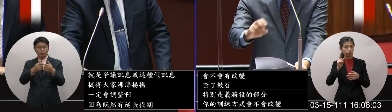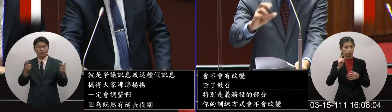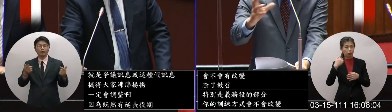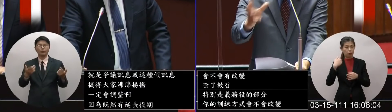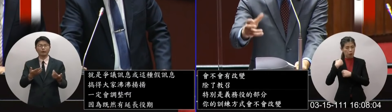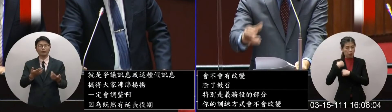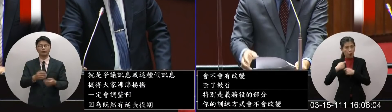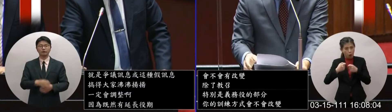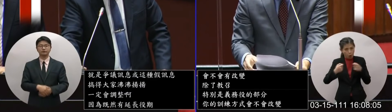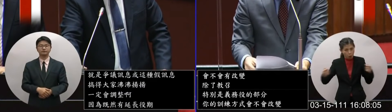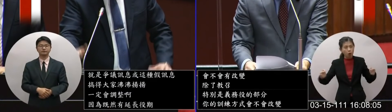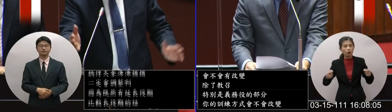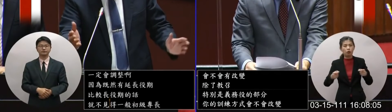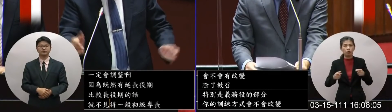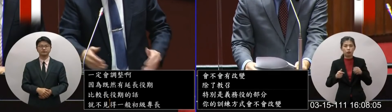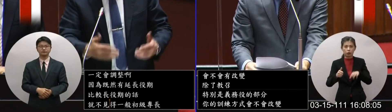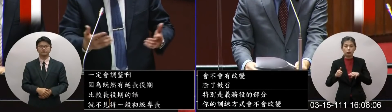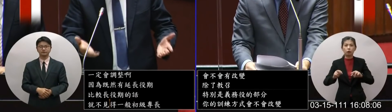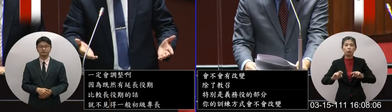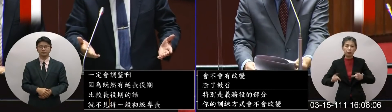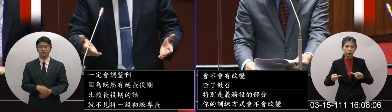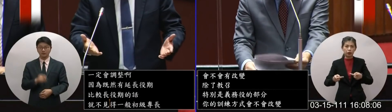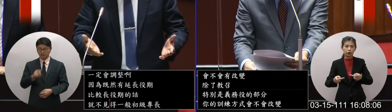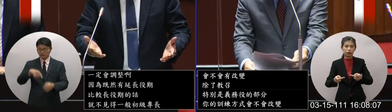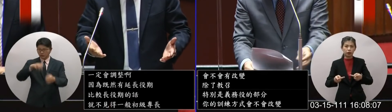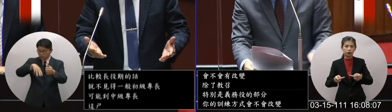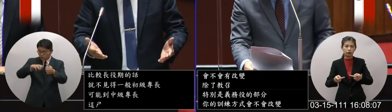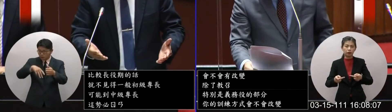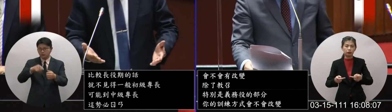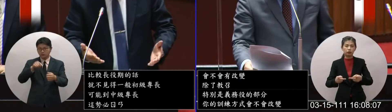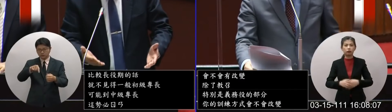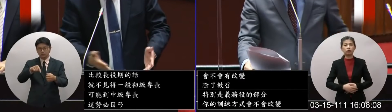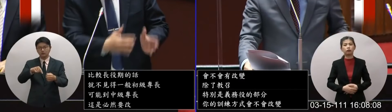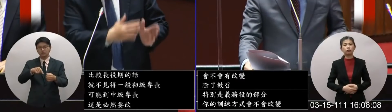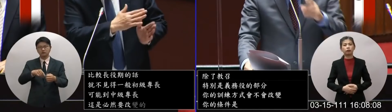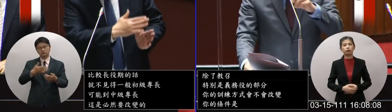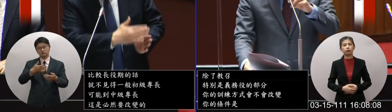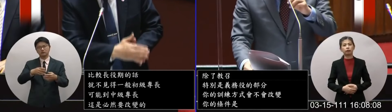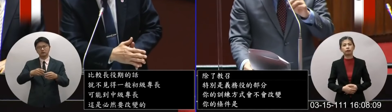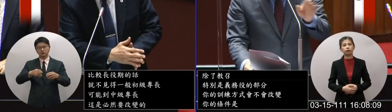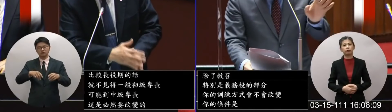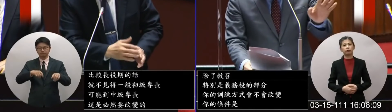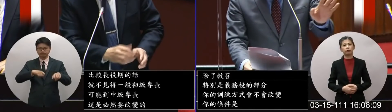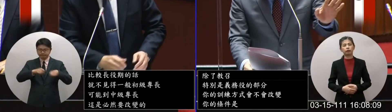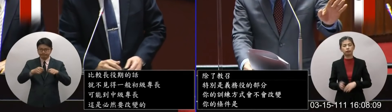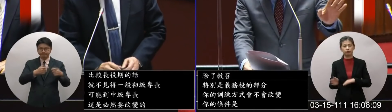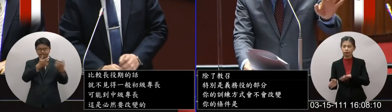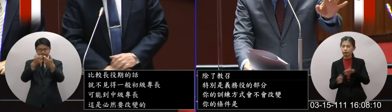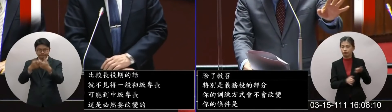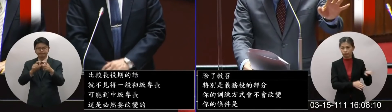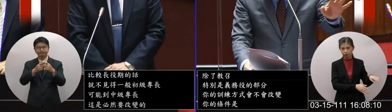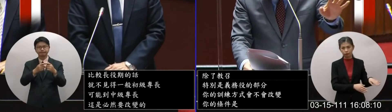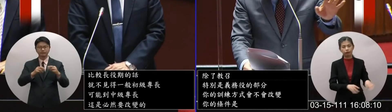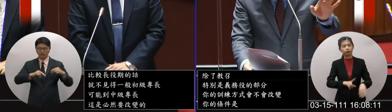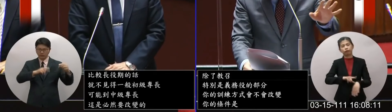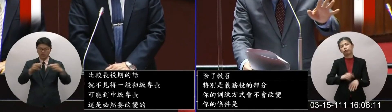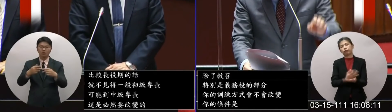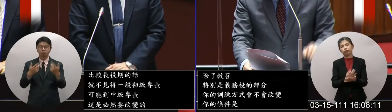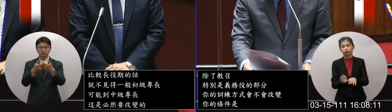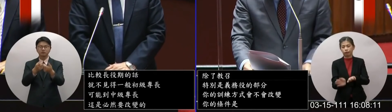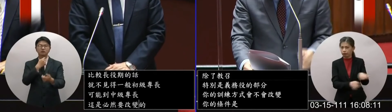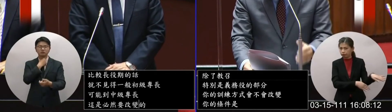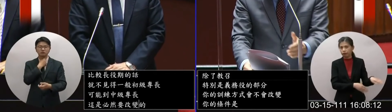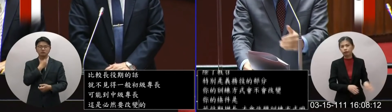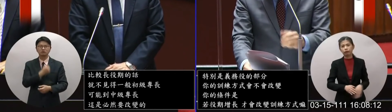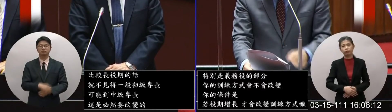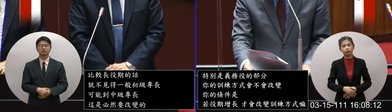情增长才会改变训练方式嘛？ 所以必然要改变， 对不对？ 疫情增长的原因就让他 那另外哈、因为时间关系啦，另外